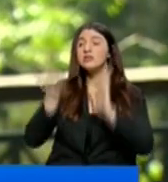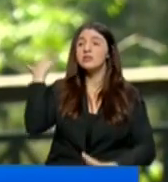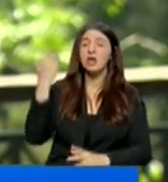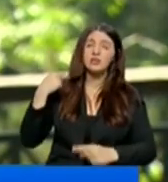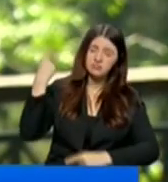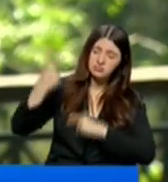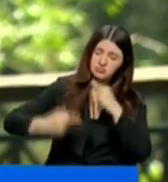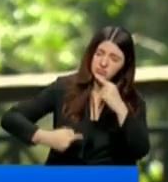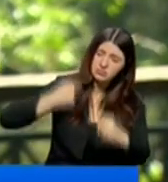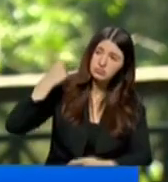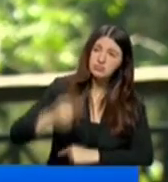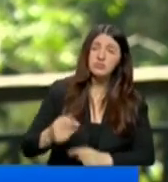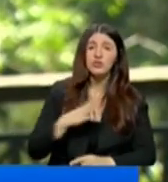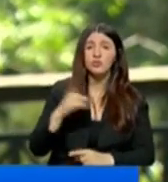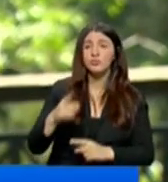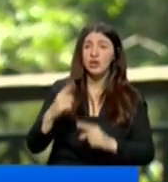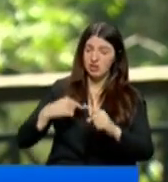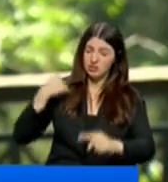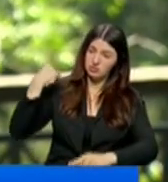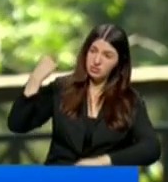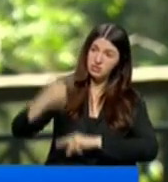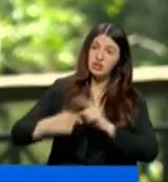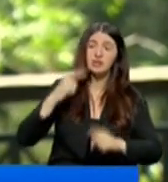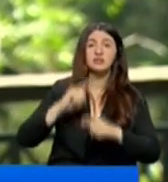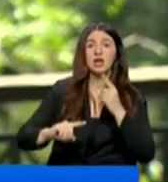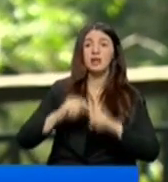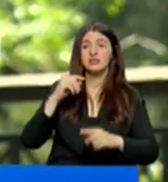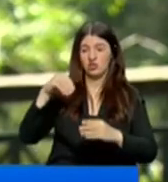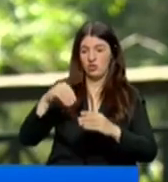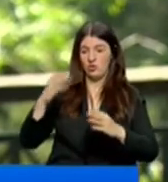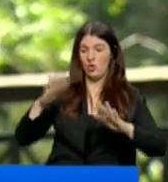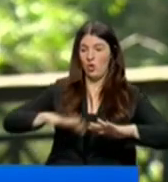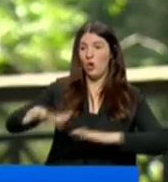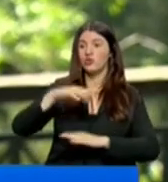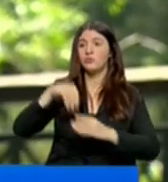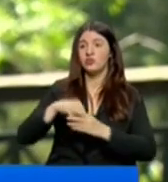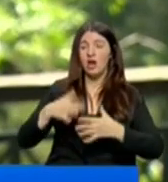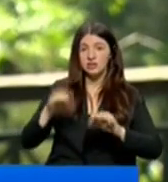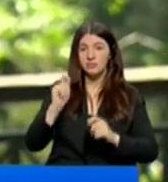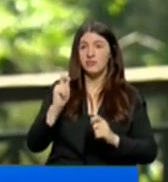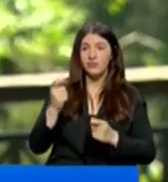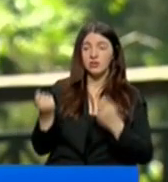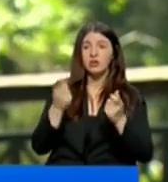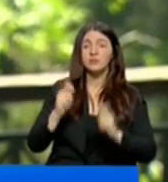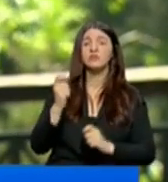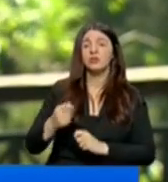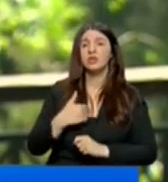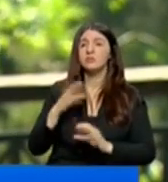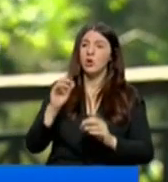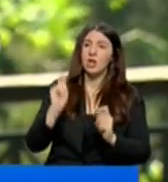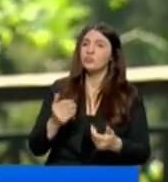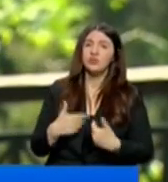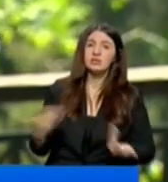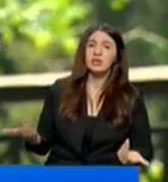adetlerimiz vardır, usullerimiz vardır. Bu köklü gelenekleri siyasal iç ortam içinde hazırlamak ve uygulamaya koymak zorundayız. Böyle